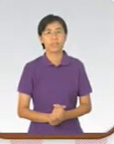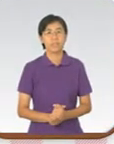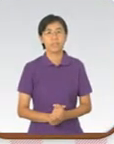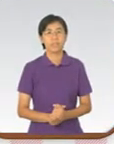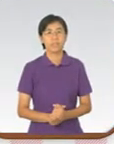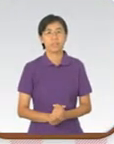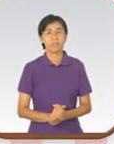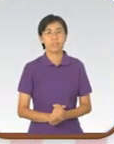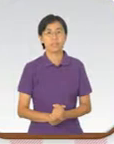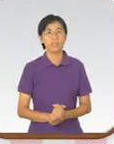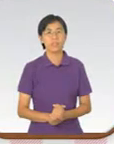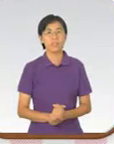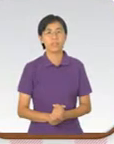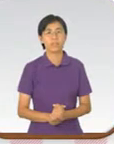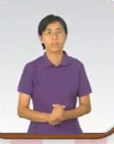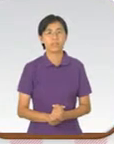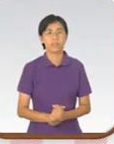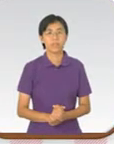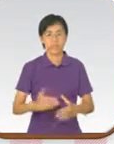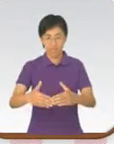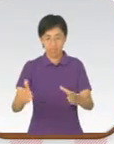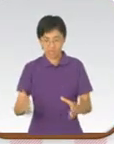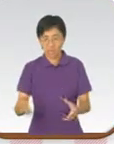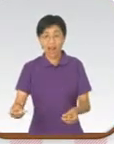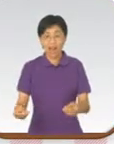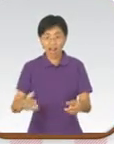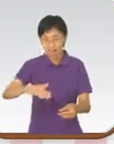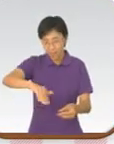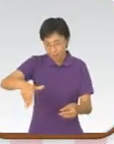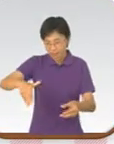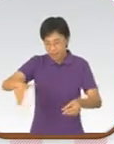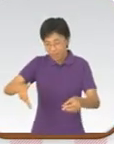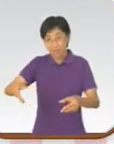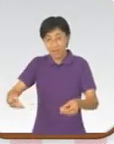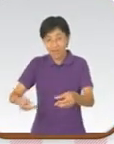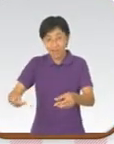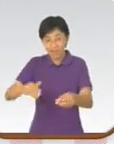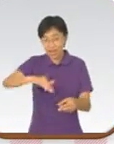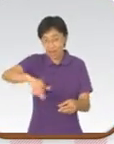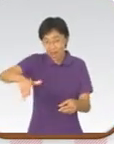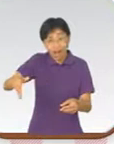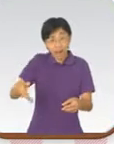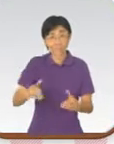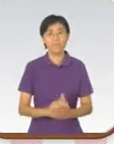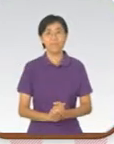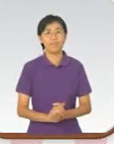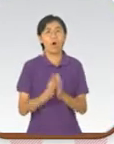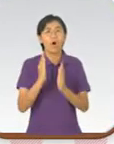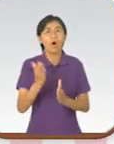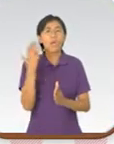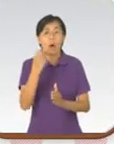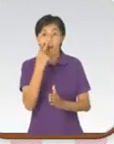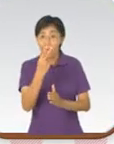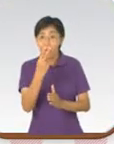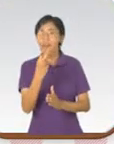อันนี้ก็เหมือนเราปาดไปให้เขาทั่วก่อน งั้นคุณผู้ชมที่เคยได้ชมอาจารย์นะ